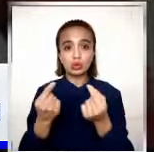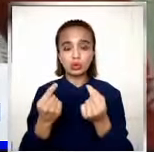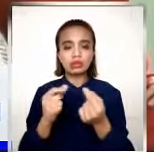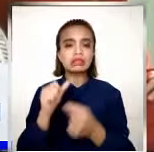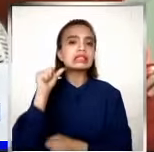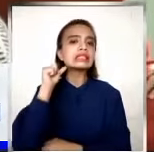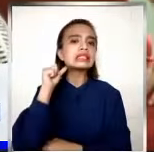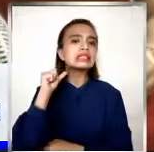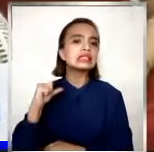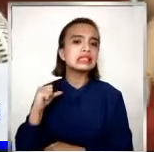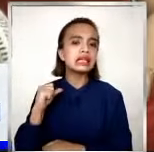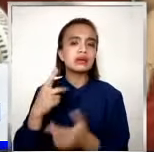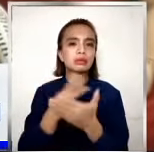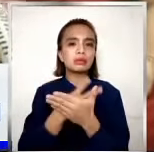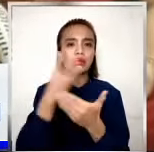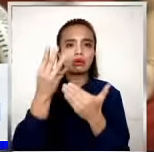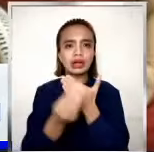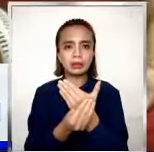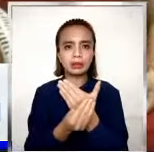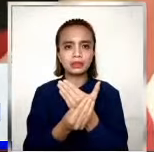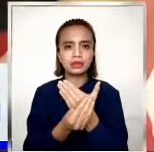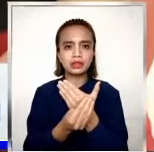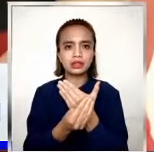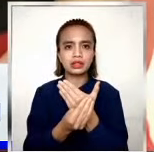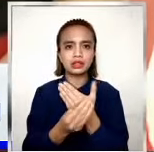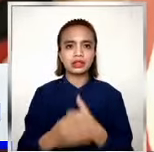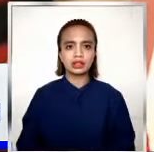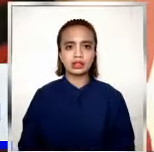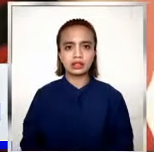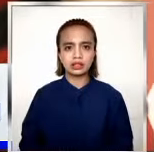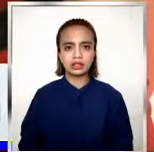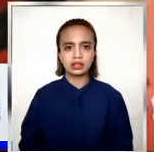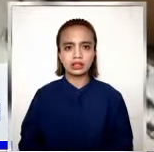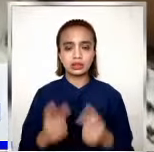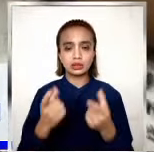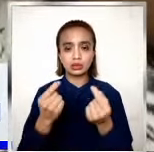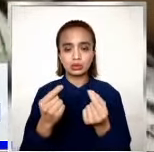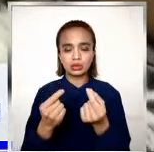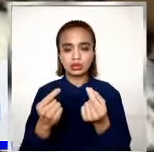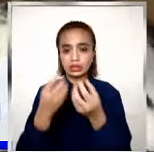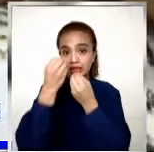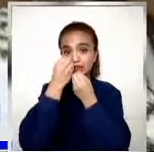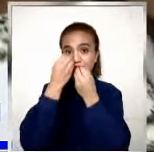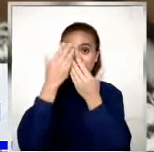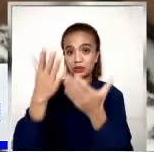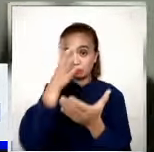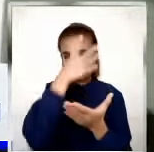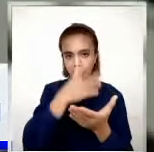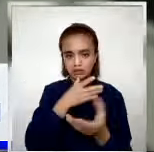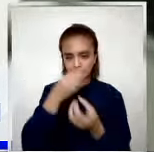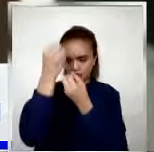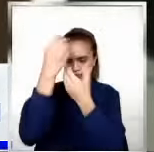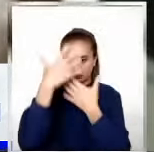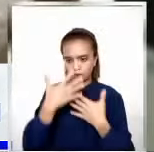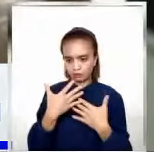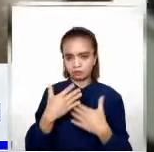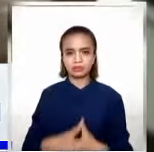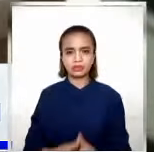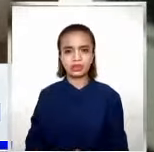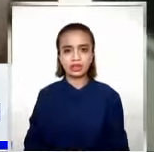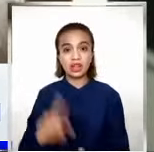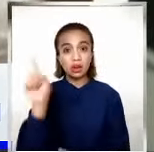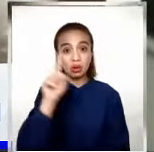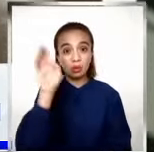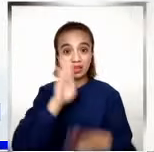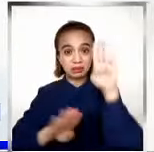program. Ang kondisyon ni Jared, agad inilapit ng kanyang mga magulang. Ang problema sa ganun is pwede